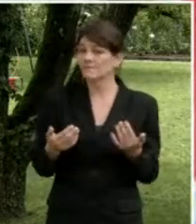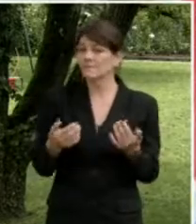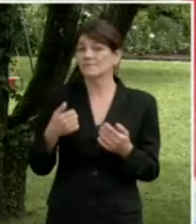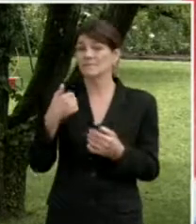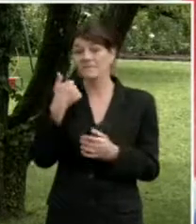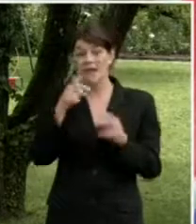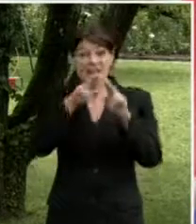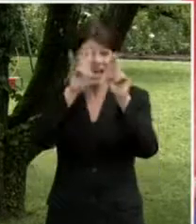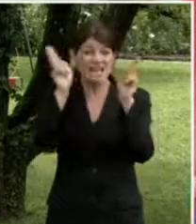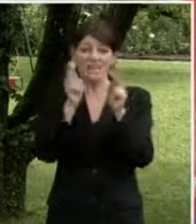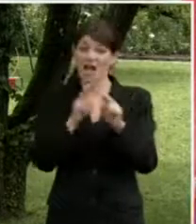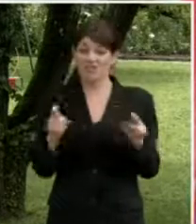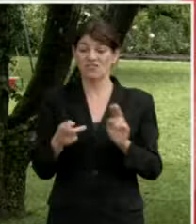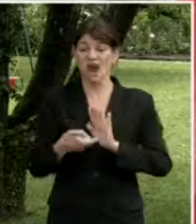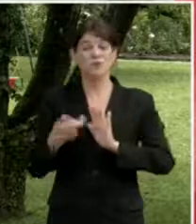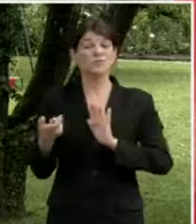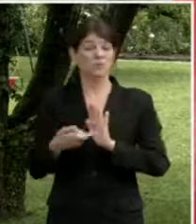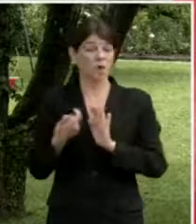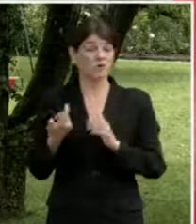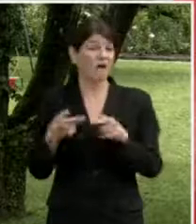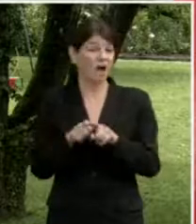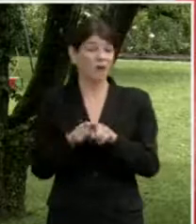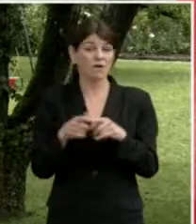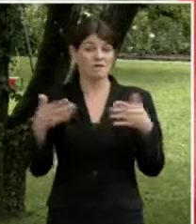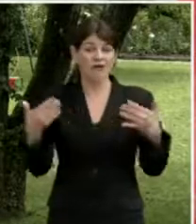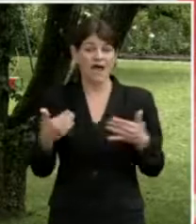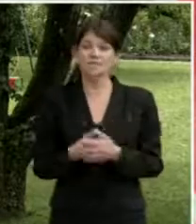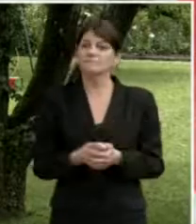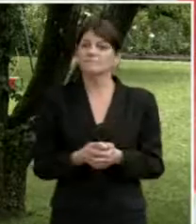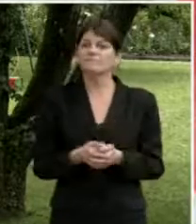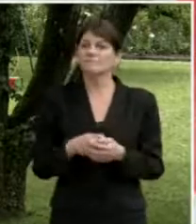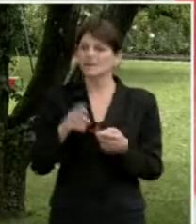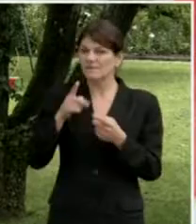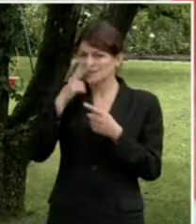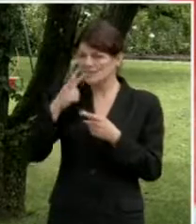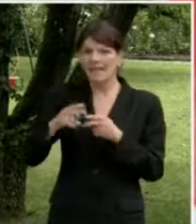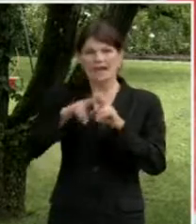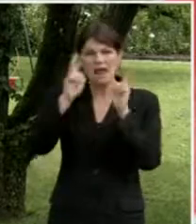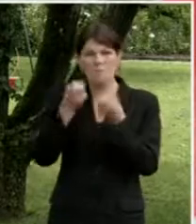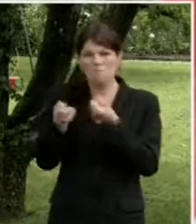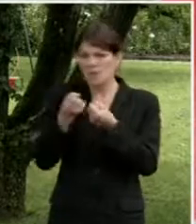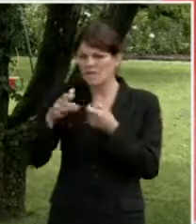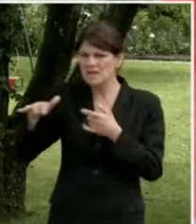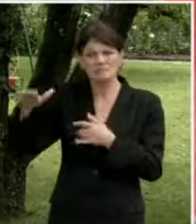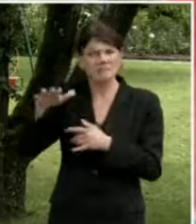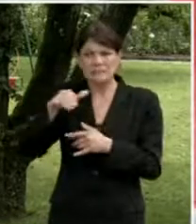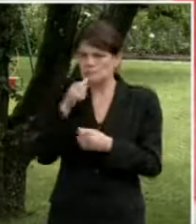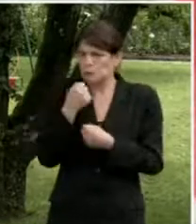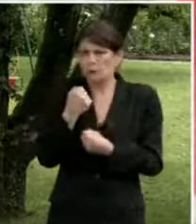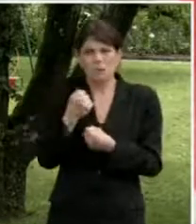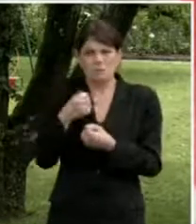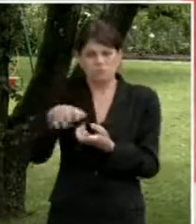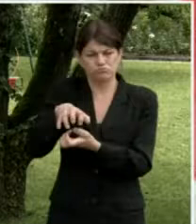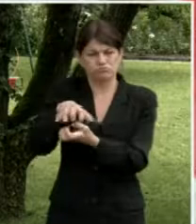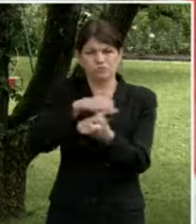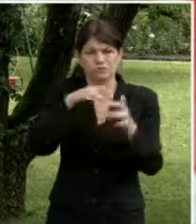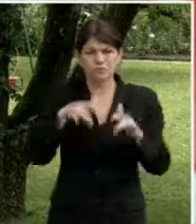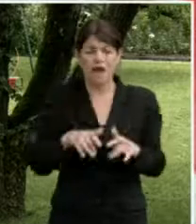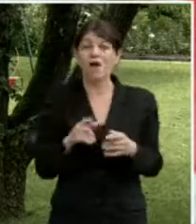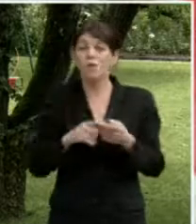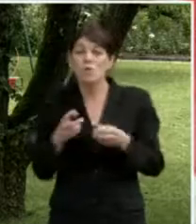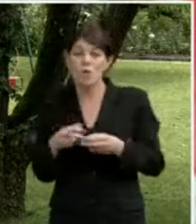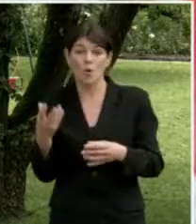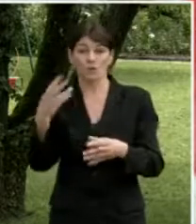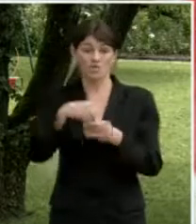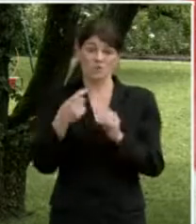Eine internationale Herausforderung ist auch die instabiler werdende Geopolitik. Und eine zusätzliche